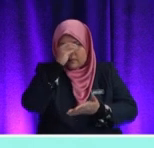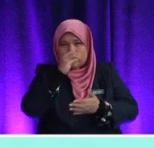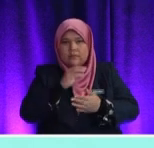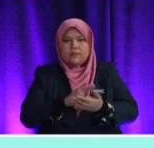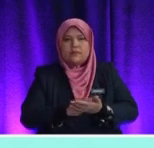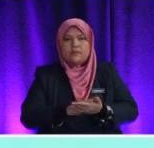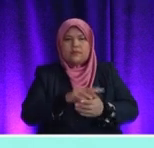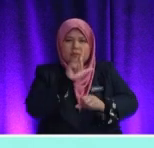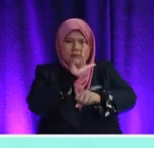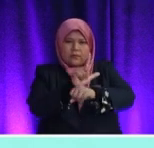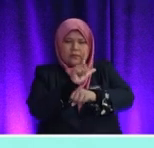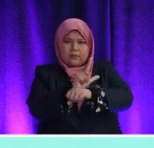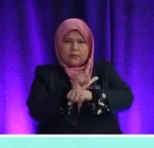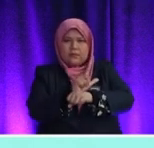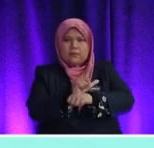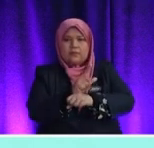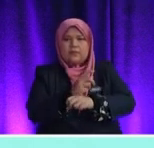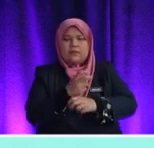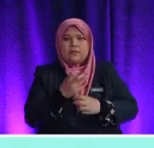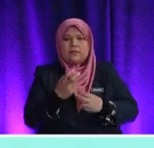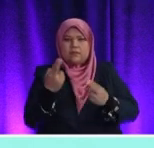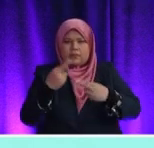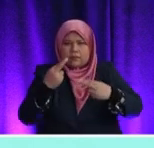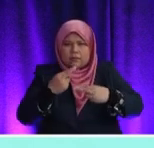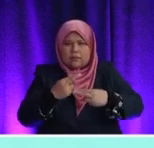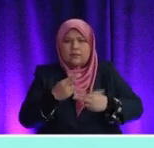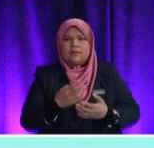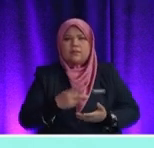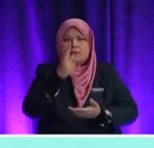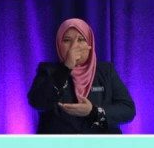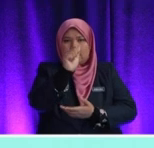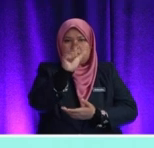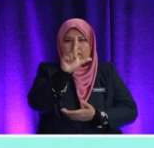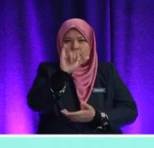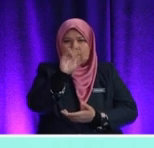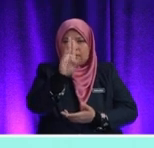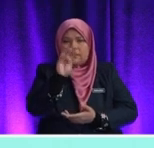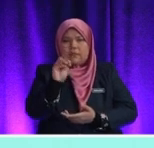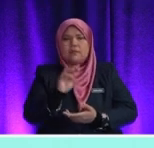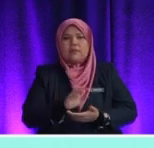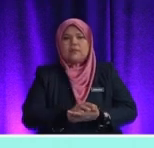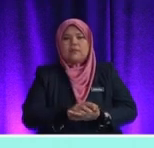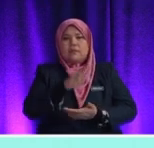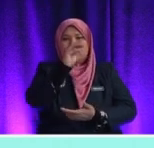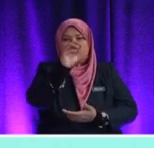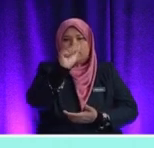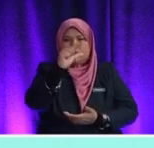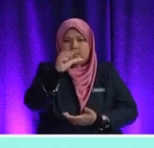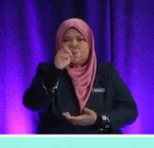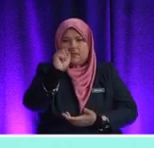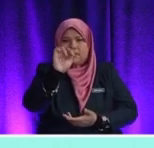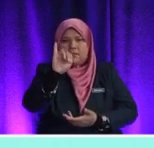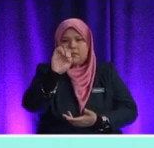Subandi logam-logam yang reaktif seperti kalium natrium kalsium magnesium dan juga